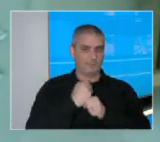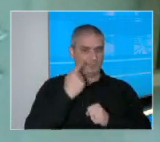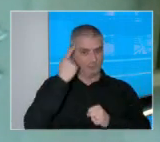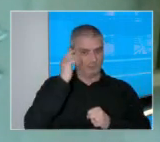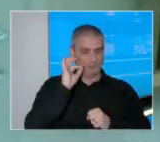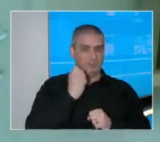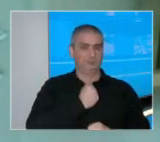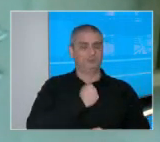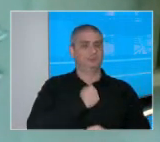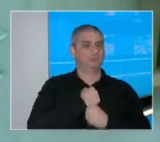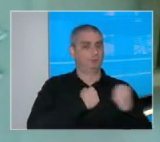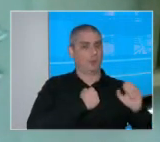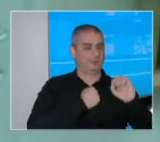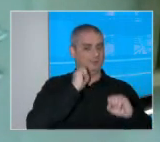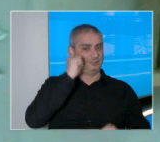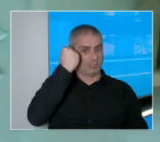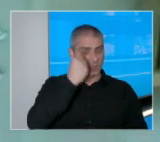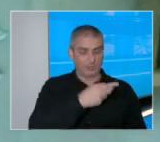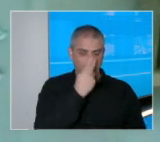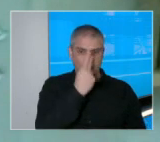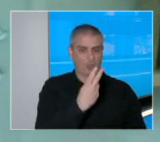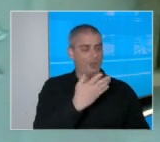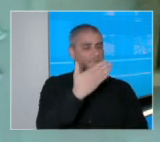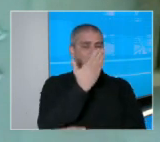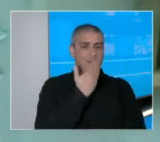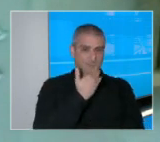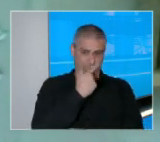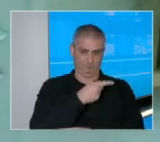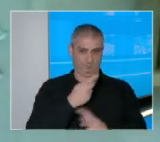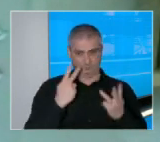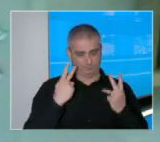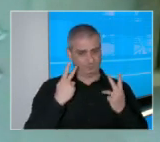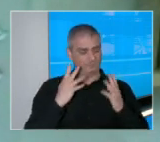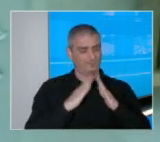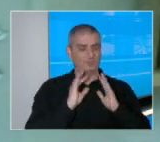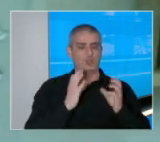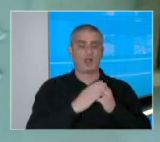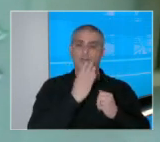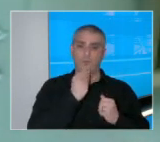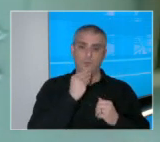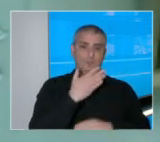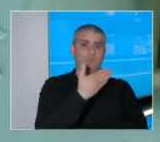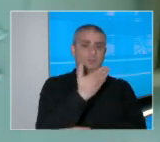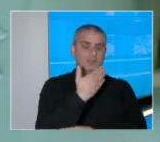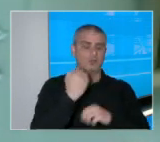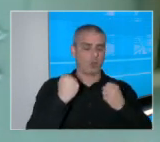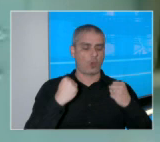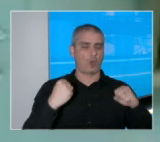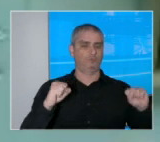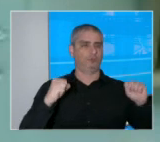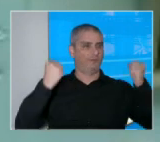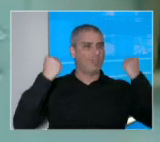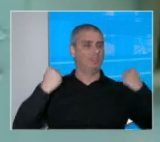שמאל ציוני, שמאל שרואה את מדינת ישראל כביתו הלאומי של העם היהודי, כמדינה חופשית